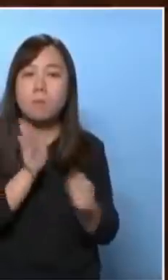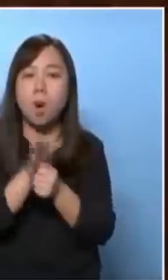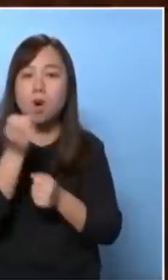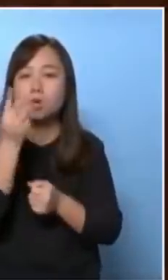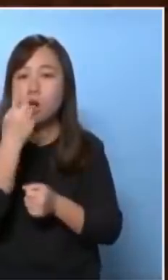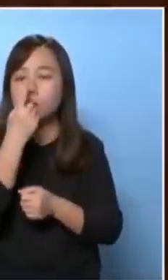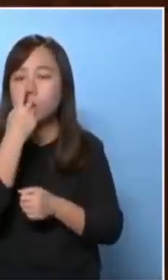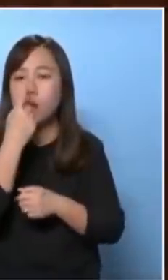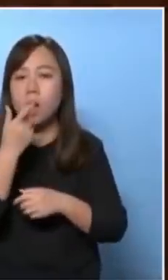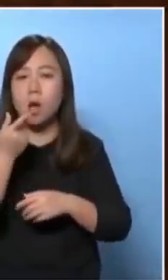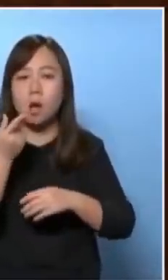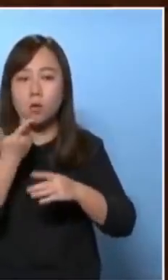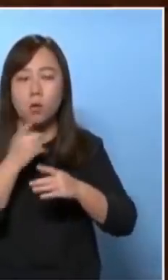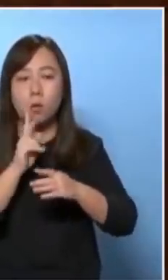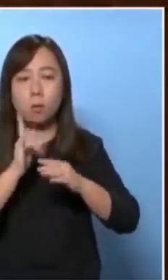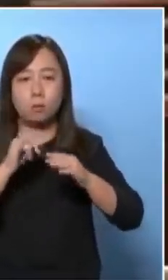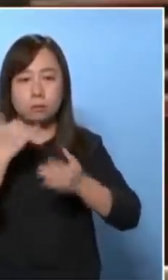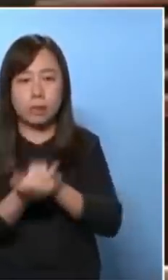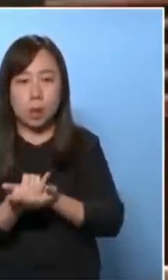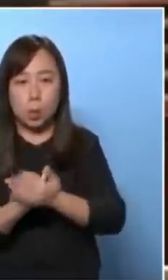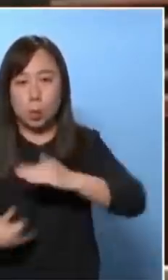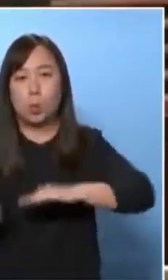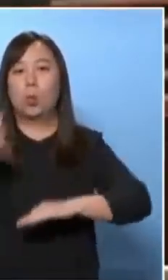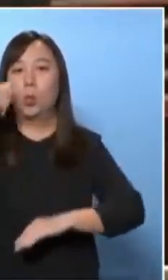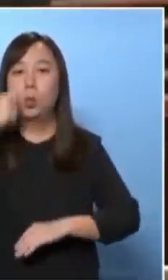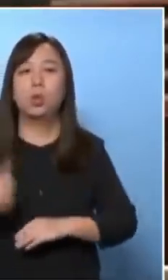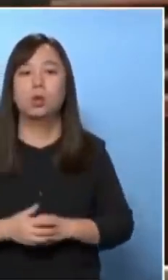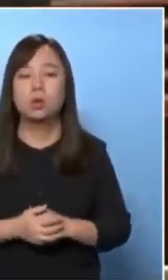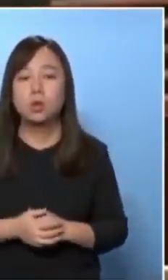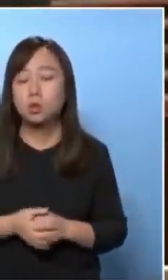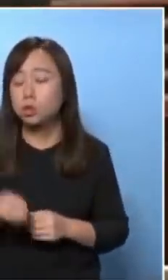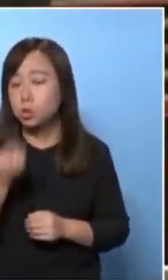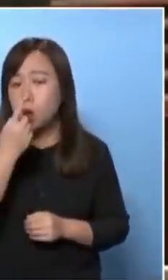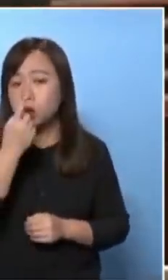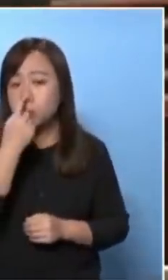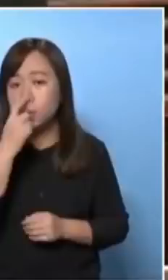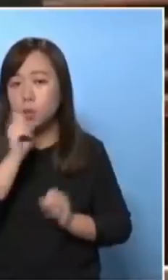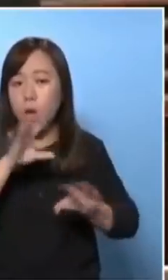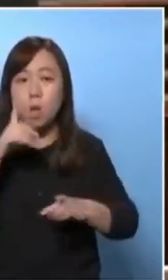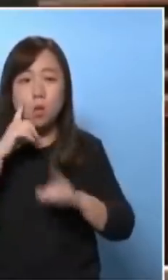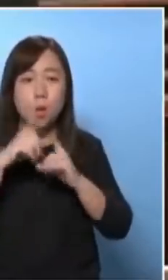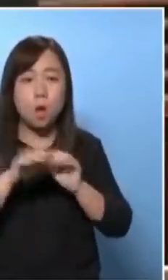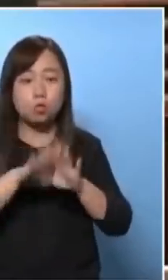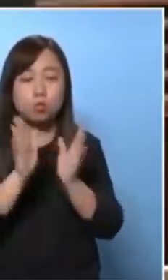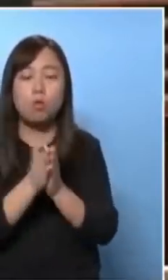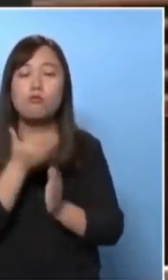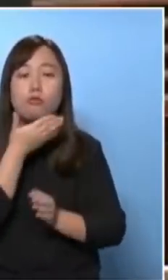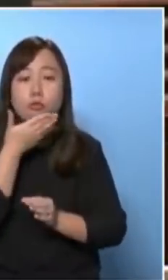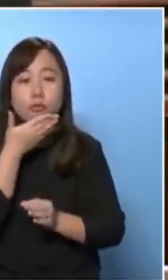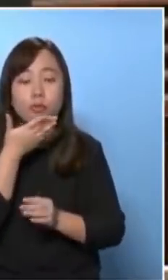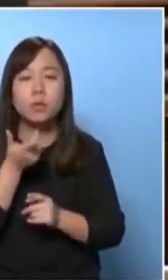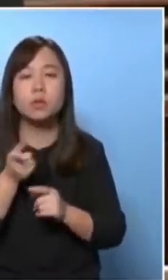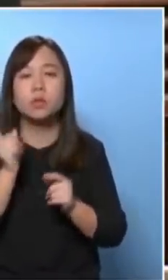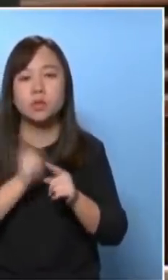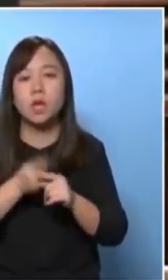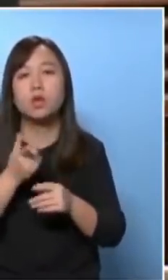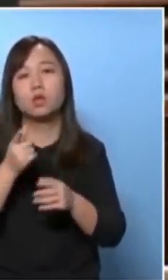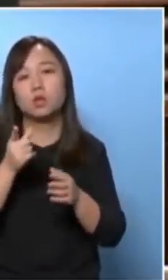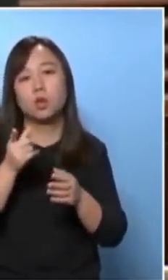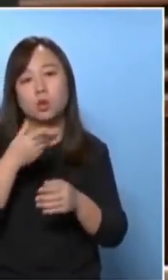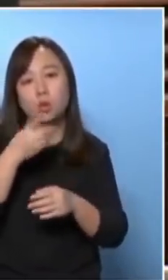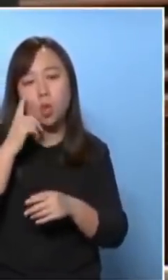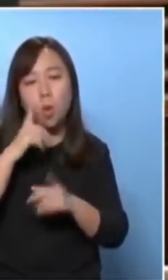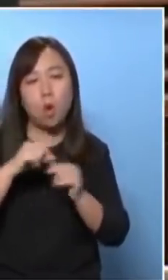生。主席，蔡英文連任之後說台灣的年輕人是台灣最美的風